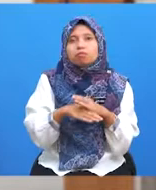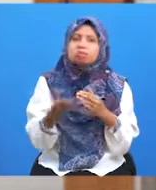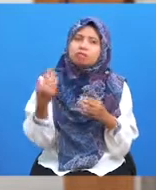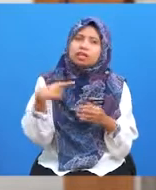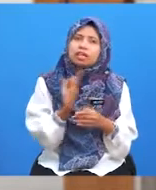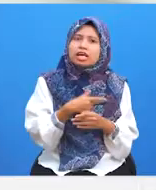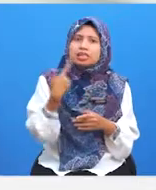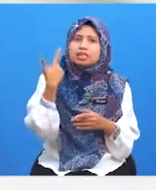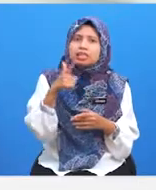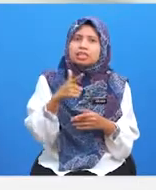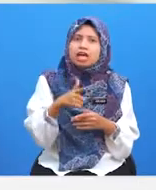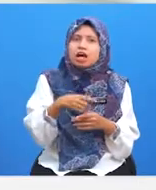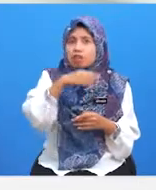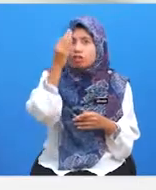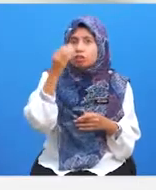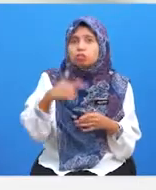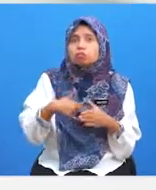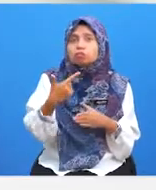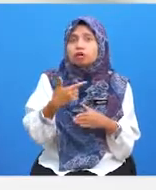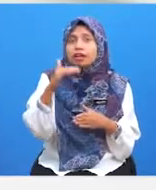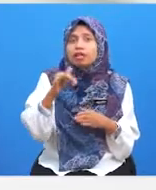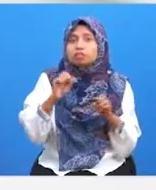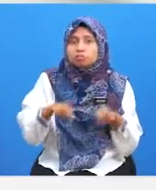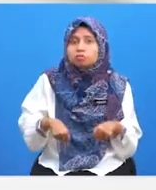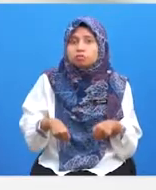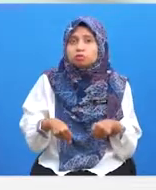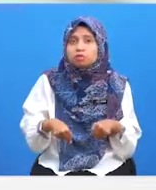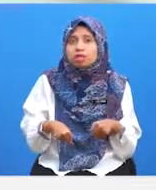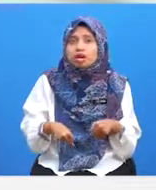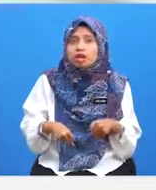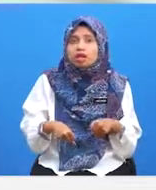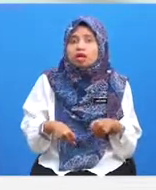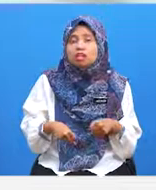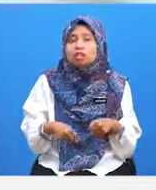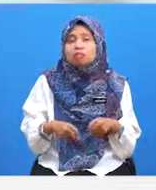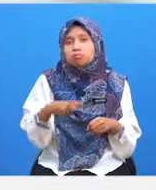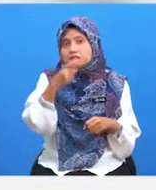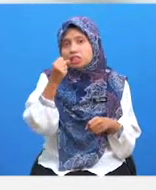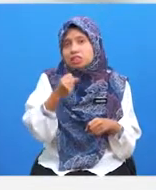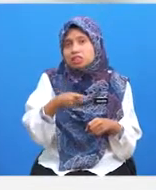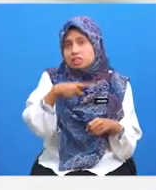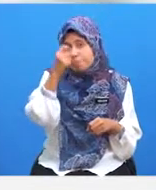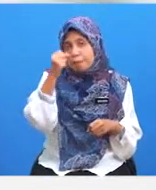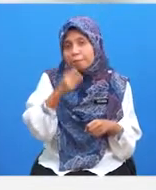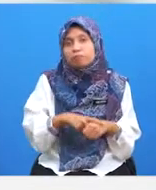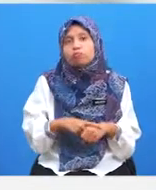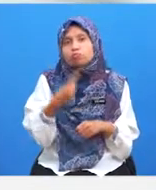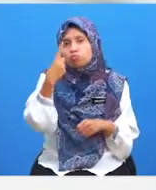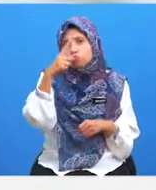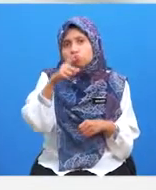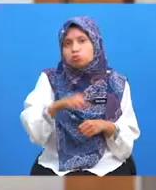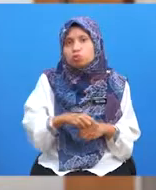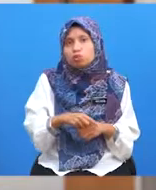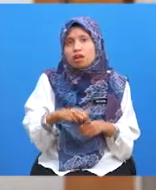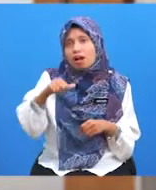kita lihat pula bagaimana faktor luaran yang boleh mempengaruhi tren menurun dalam persekitaran perniagaan